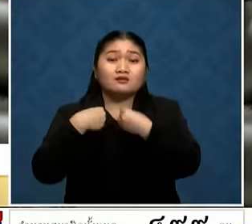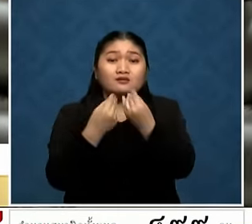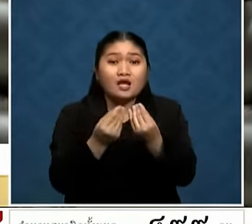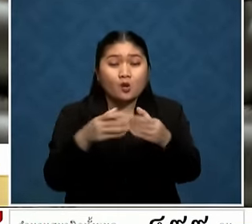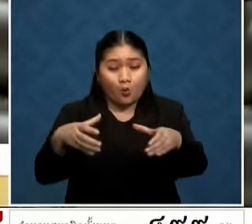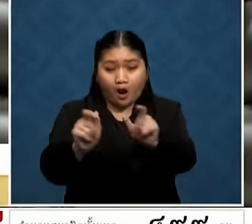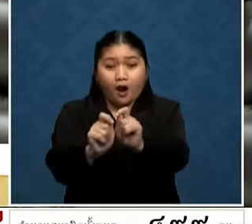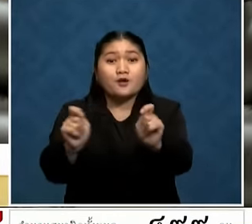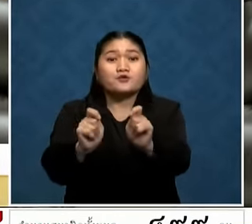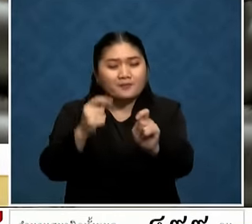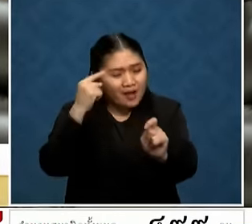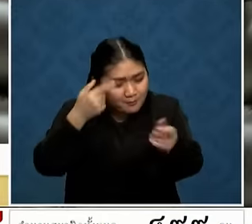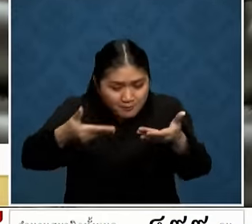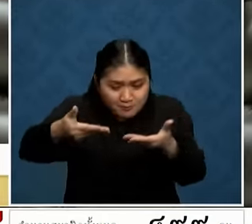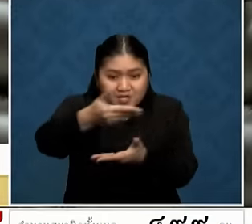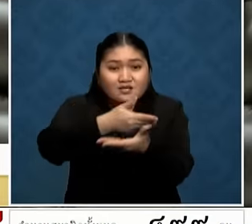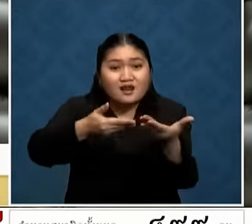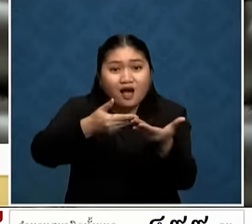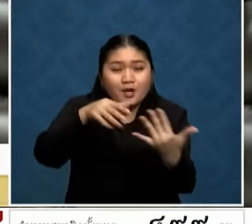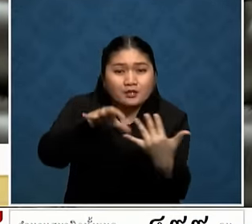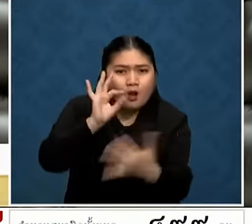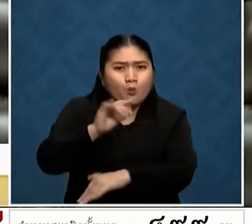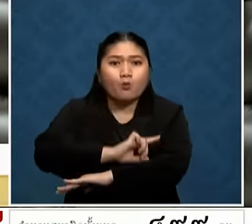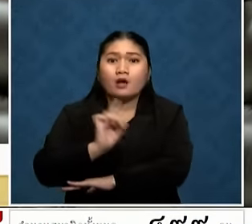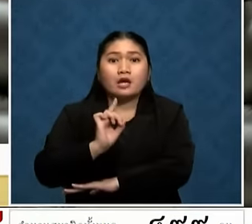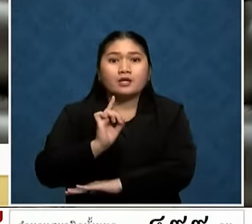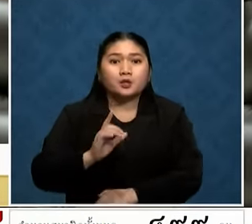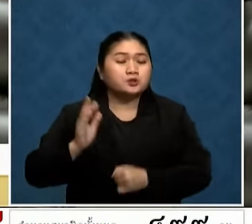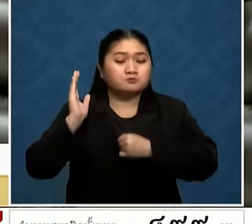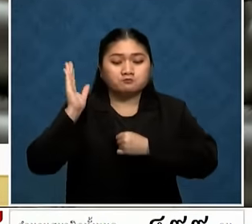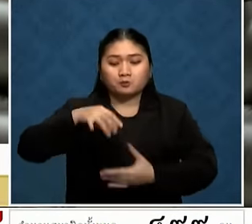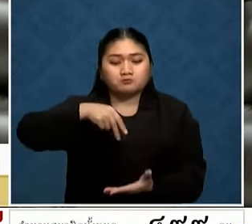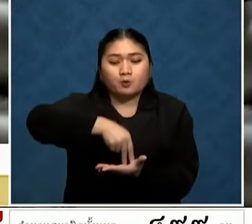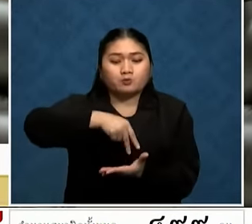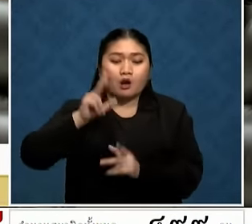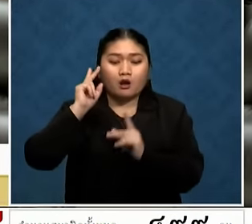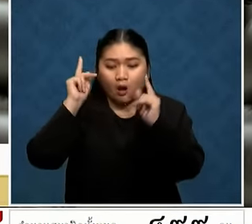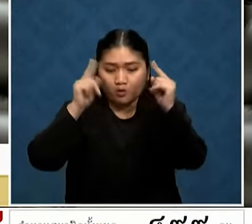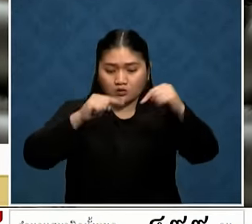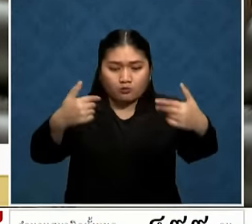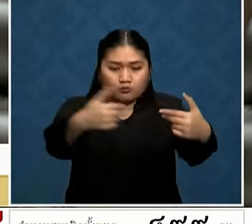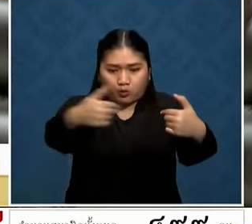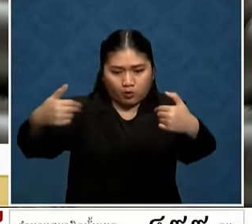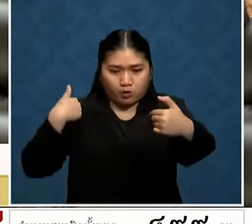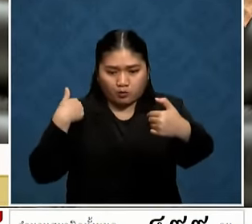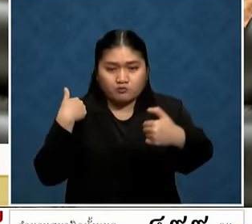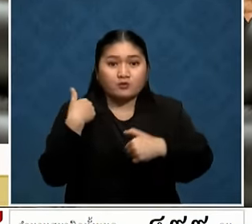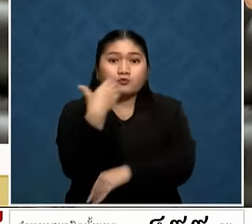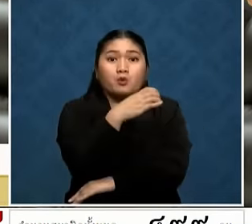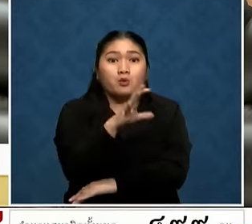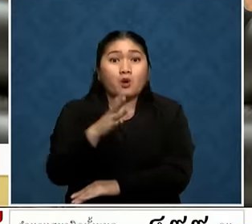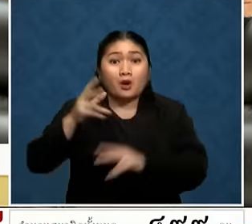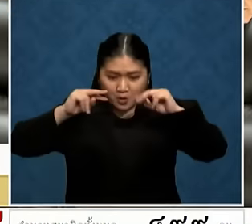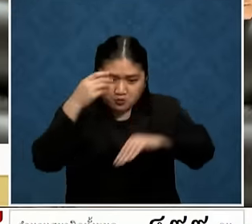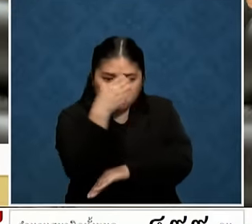อนุกรรมการไปพิจารณาว่าวันไหนยืนแถลงอยู่ต่อหน้านักข่าวนายนยกโพสต์ xแล้ว